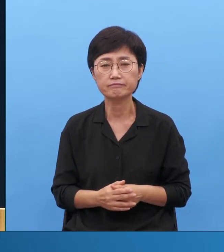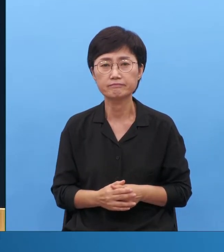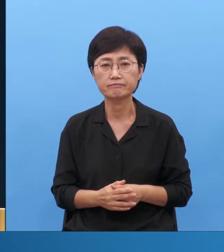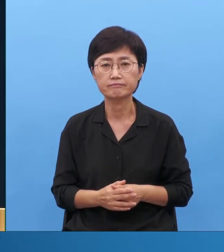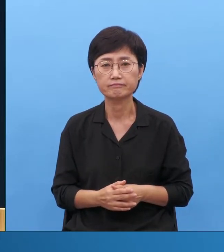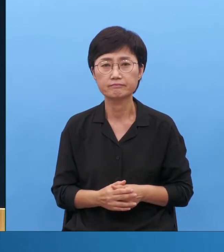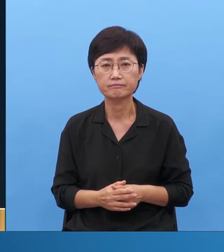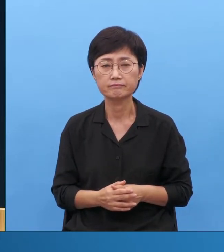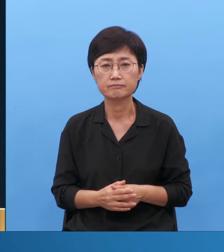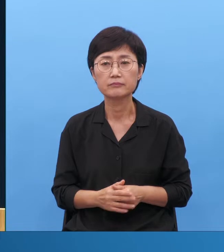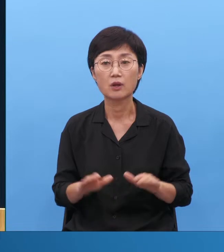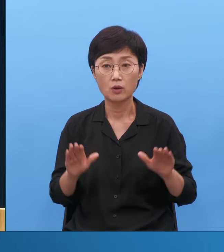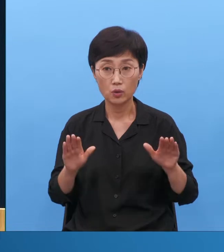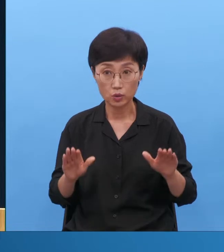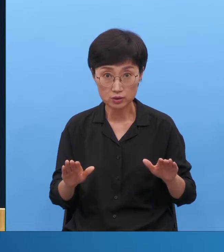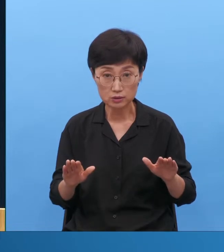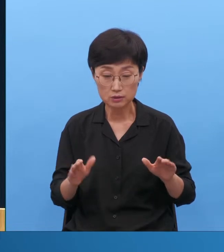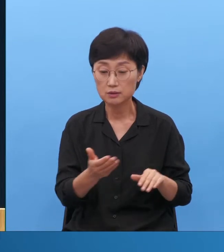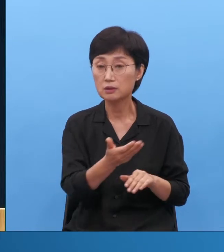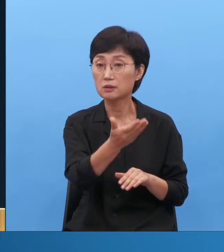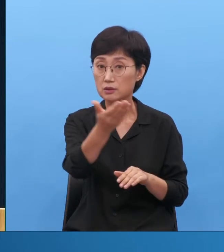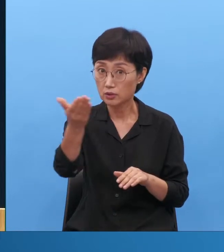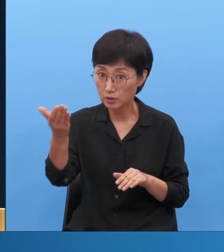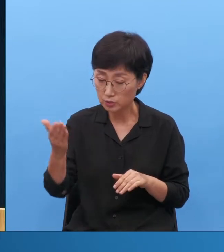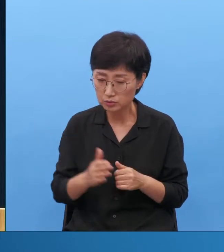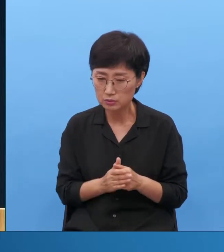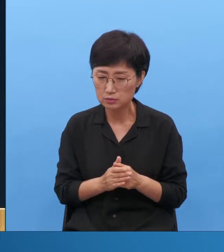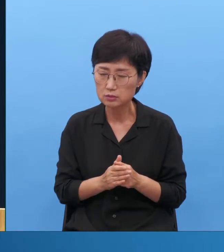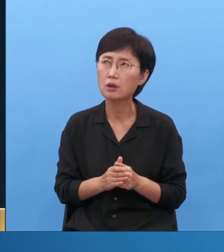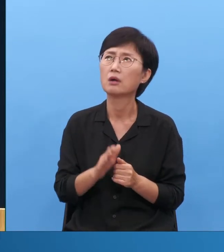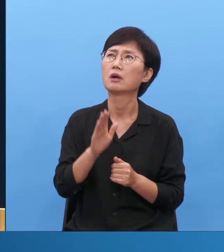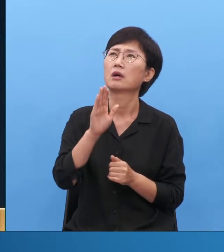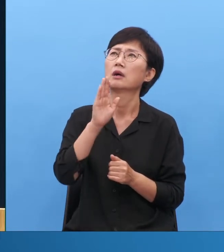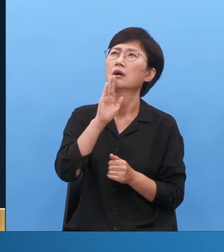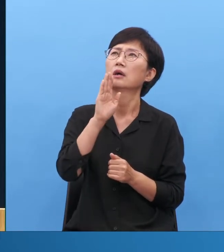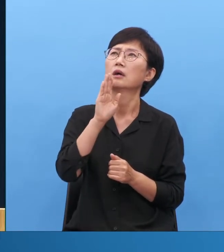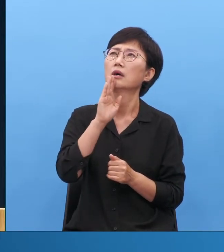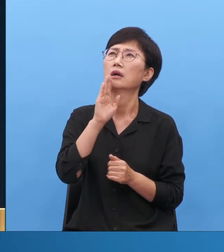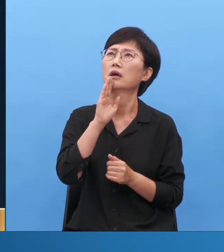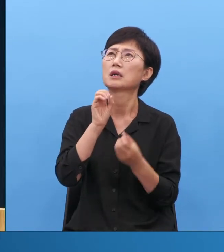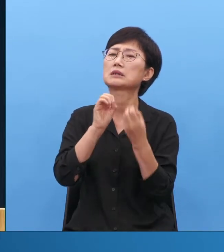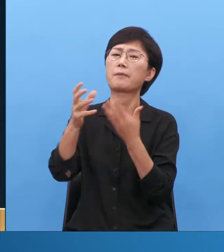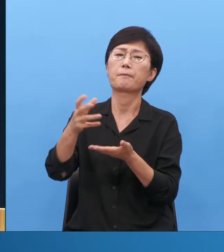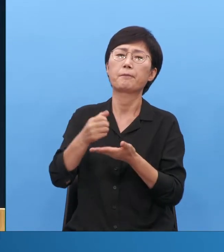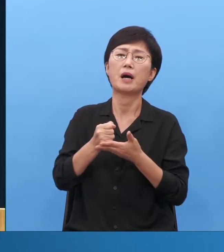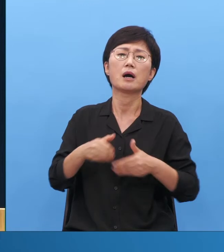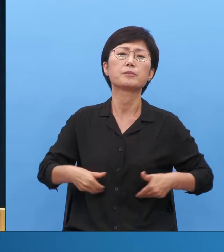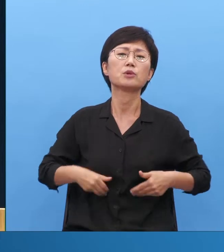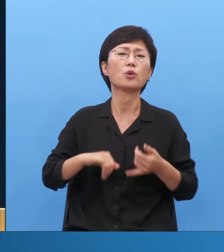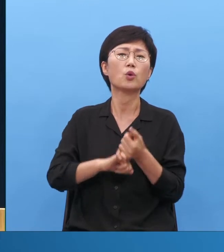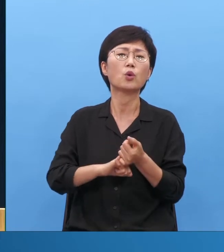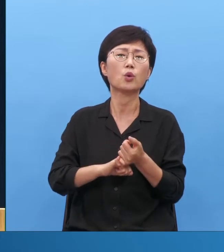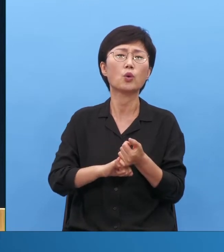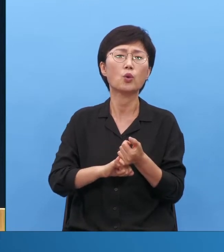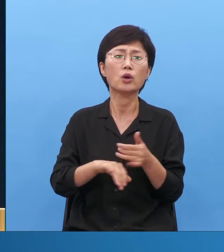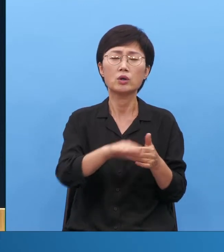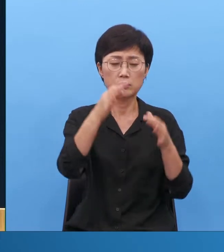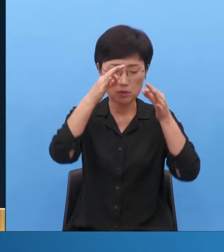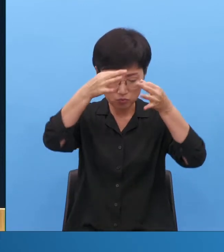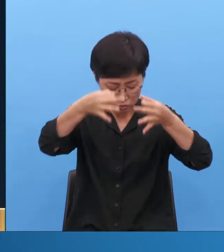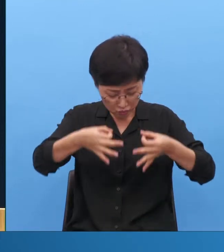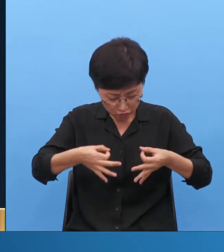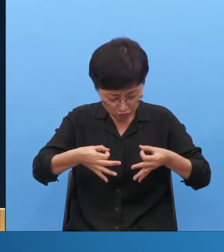with darkness. 오늘 여러분이 꼭 진짜 답 얻으셔야 됩니다. 여러분이 자신이 할 거 아닙니까? 나는 하나님의 은혜